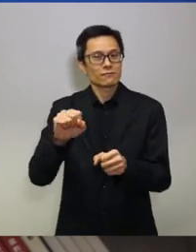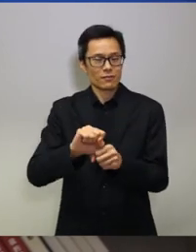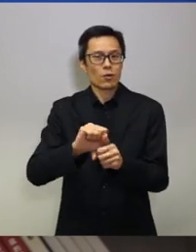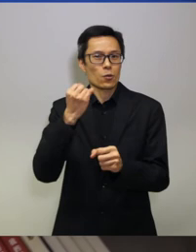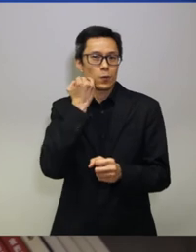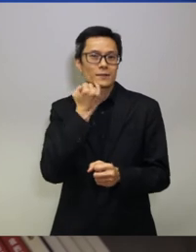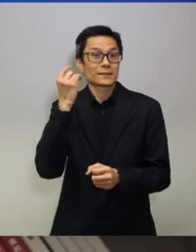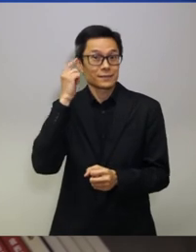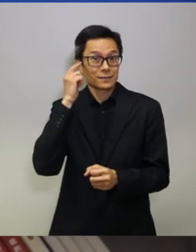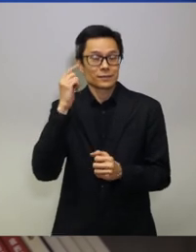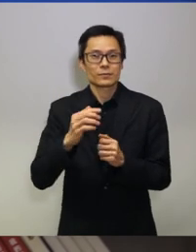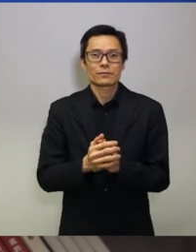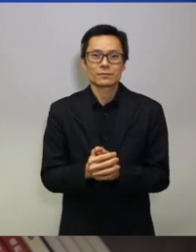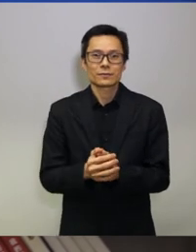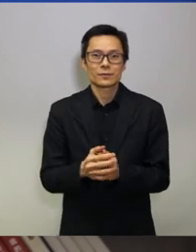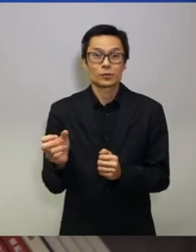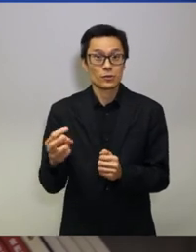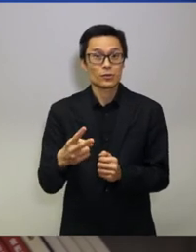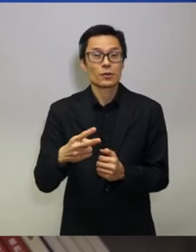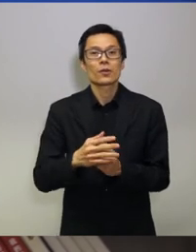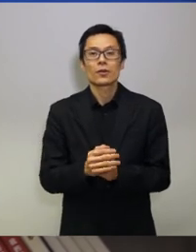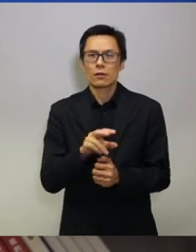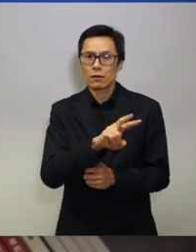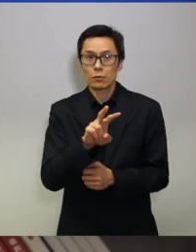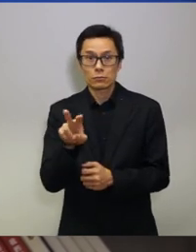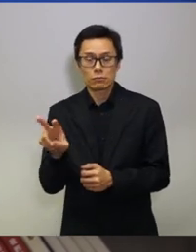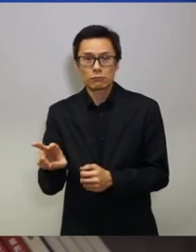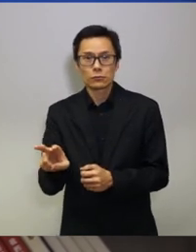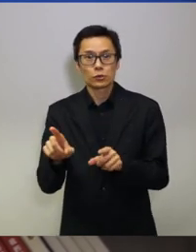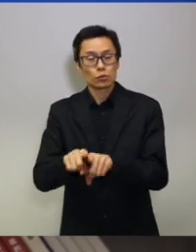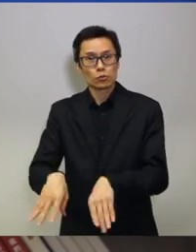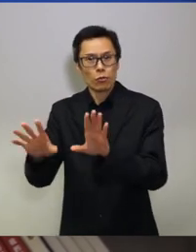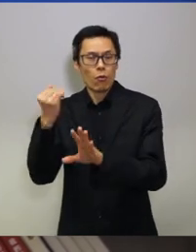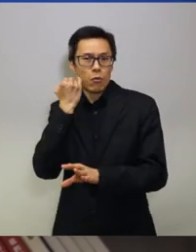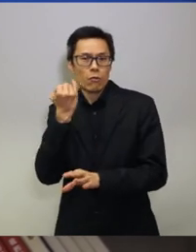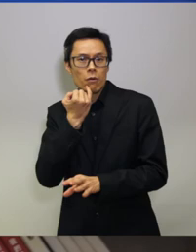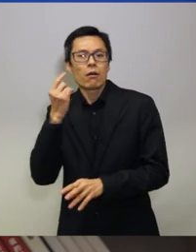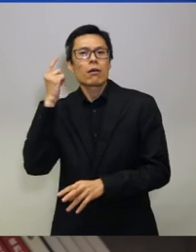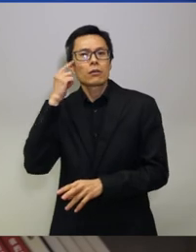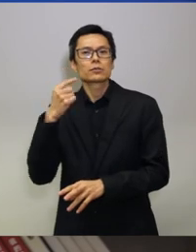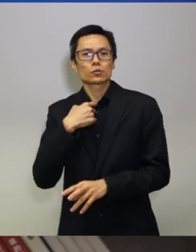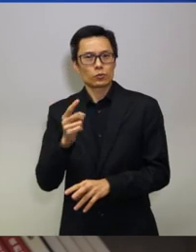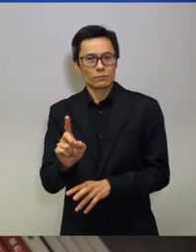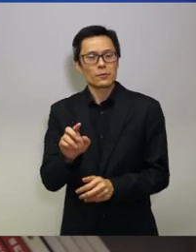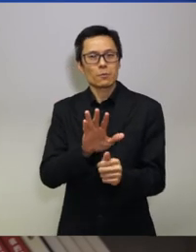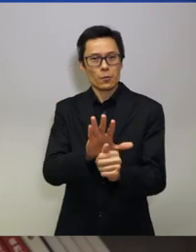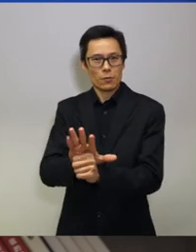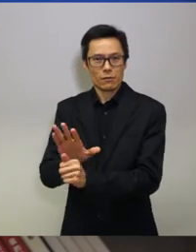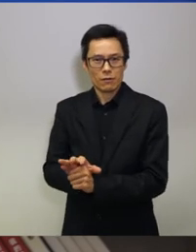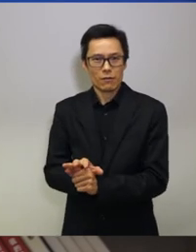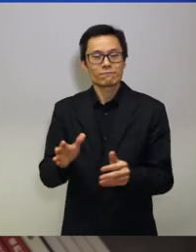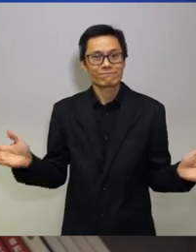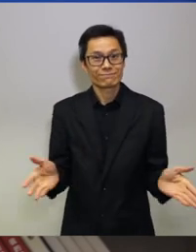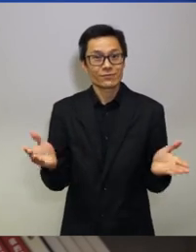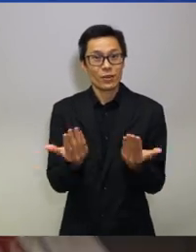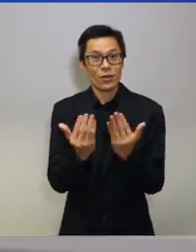的認識，同時亦都可以令到他們留意到身邊聽障同學的需要，去提供適切的幫助，促進